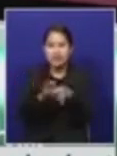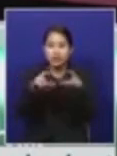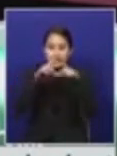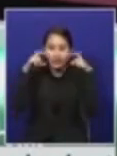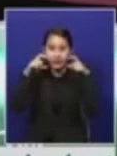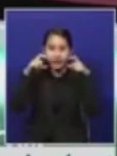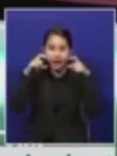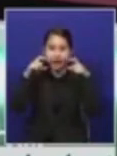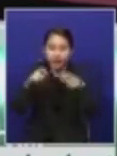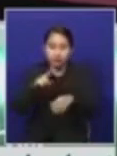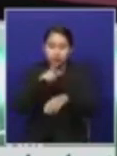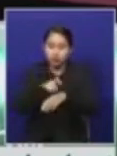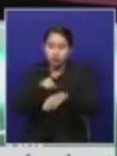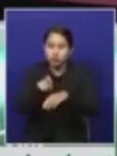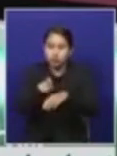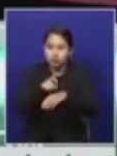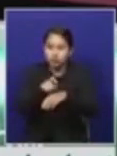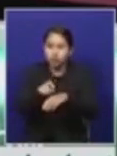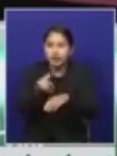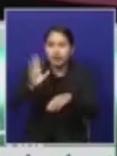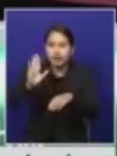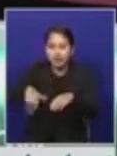ส่วนส่วนแรกผมไม่ค่อยมีปัญหาแต่อาจจะมีปัญหาบ้างช่วงต้นในเรื่องของหน้ากากอนามัยแล้วก็alcoholที่ราชสองค์ผลกระทบให้พี่น้องเนี่ยเดี๋ยวร้อนมาก